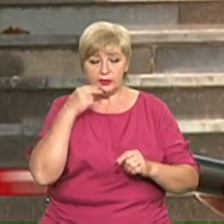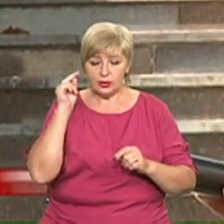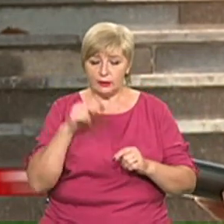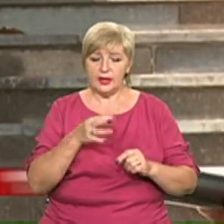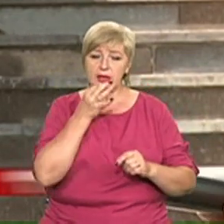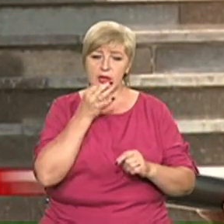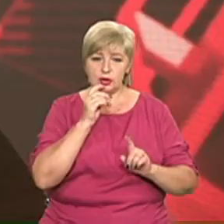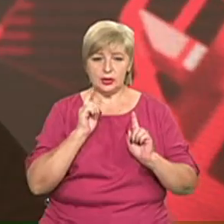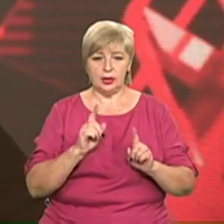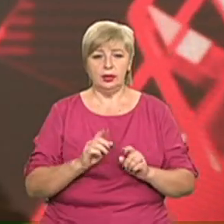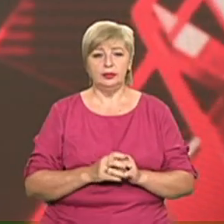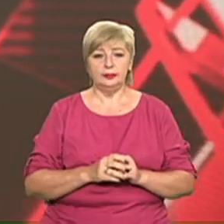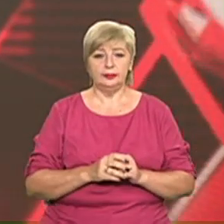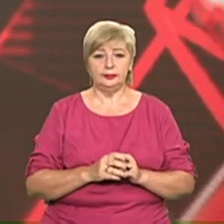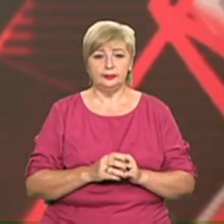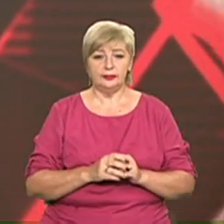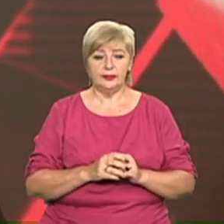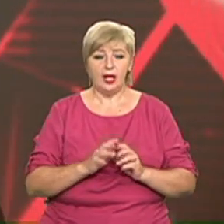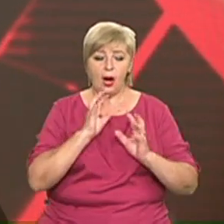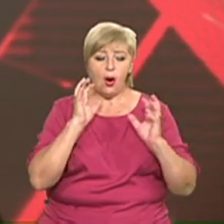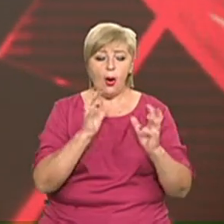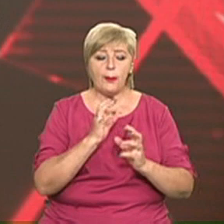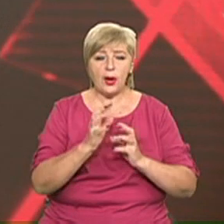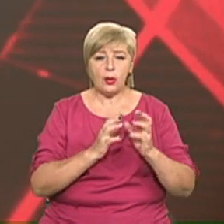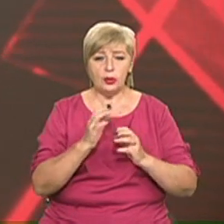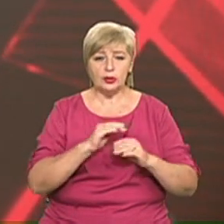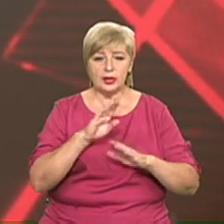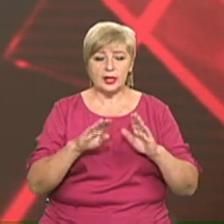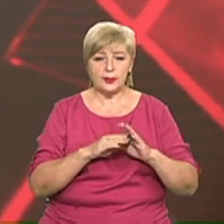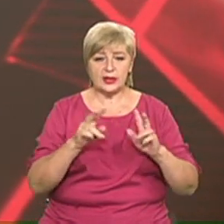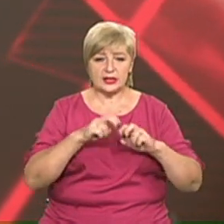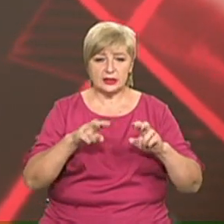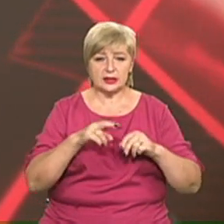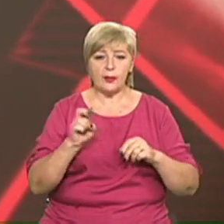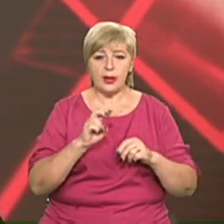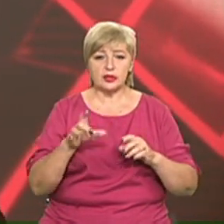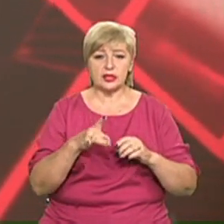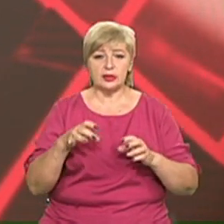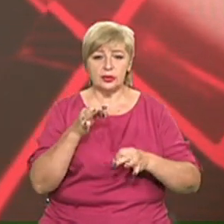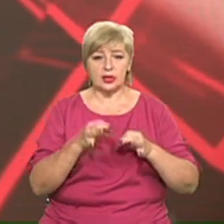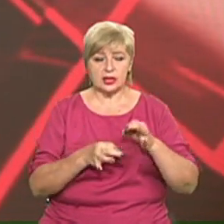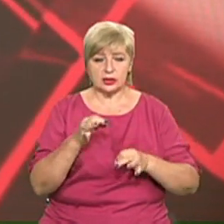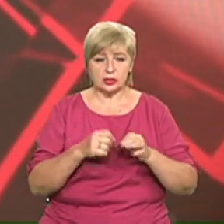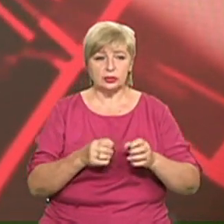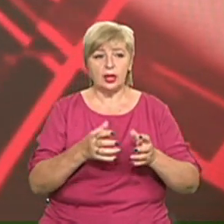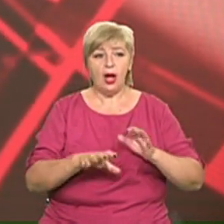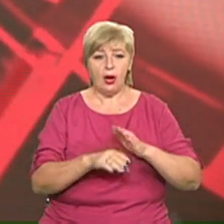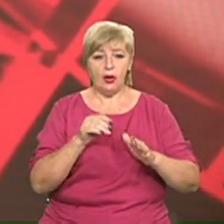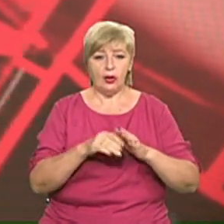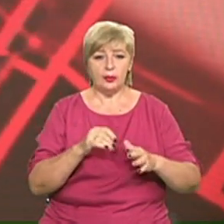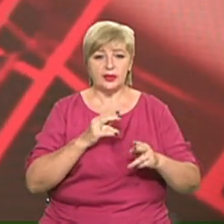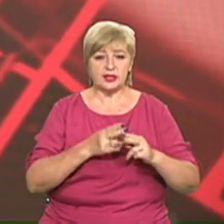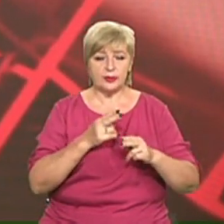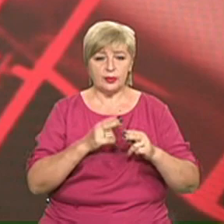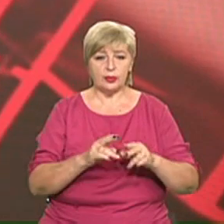підозрюваного ще зарано. Опікунка під слідством. Бабушкінський районний суд обрав запобіжний захід для жінки, яку